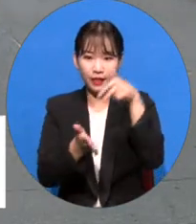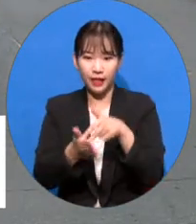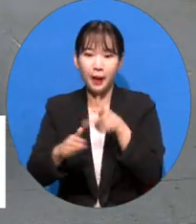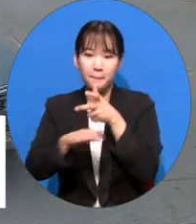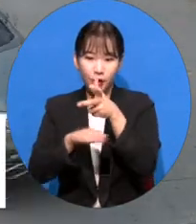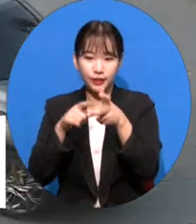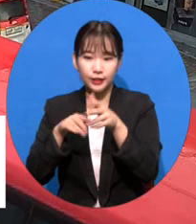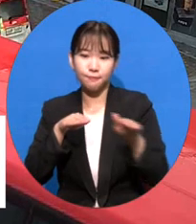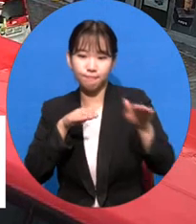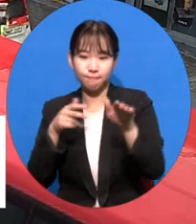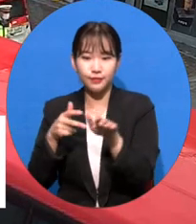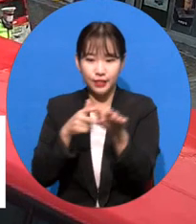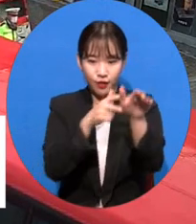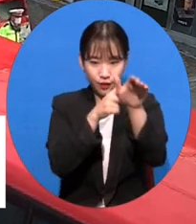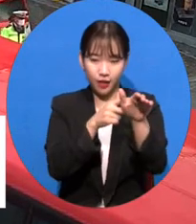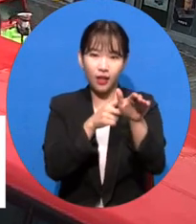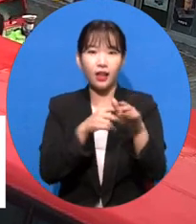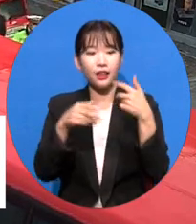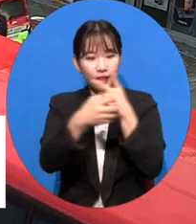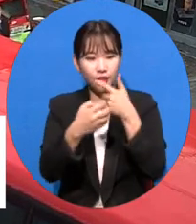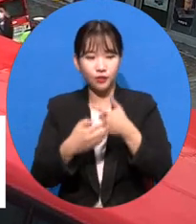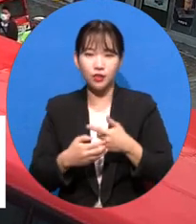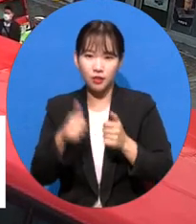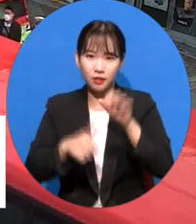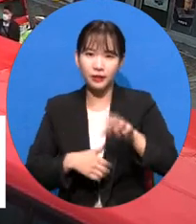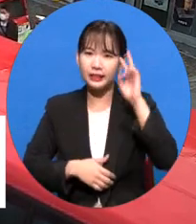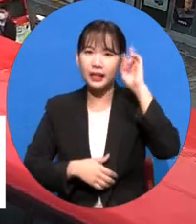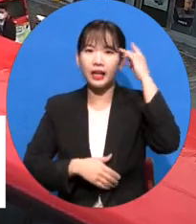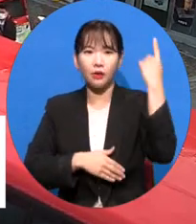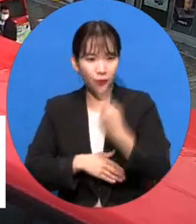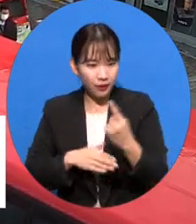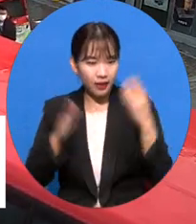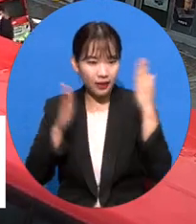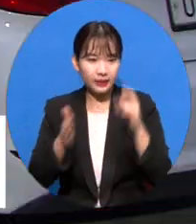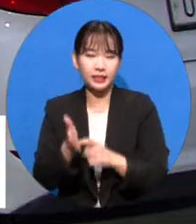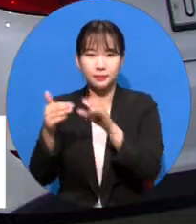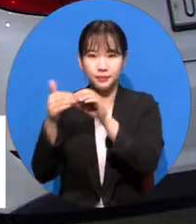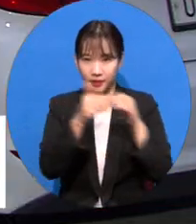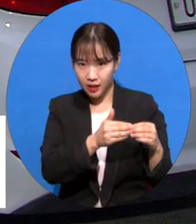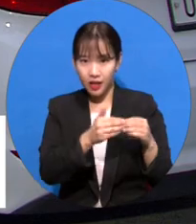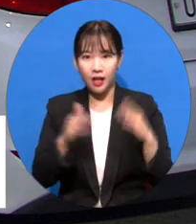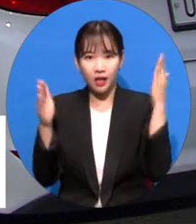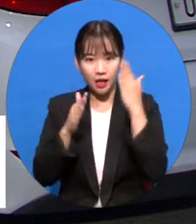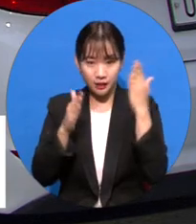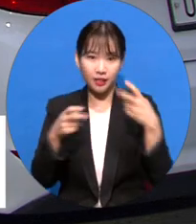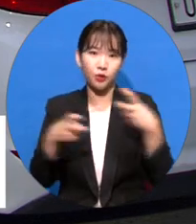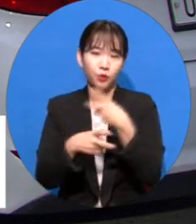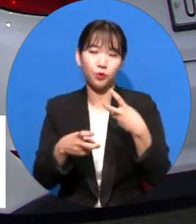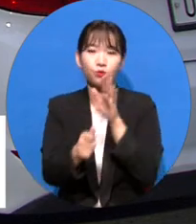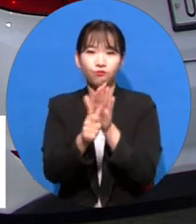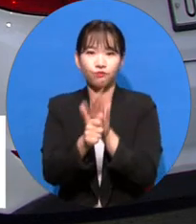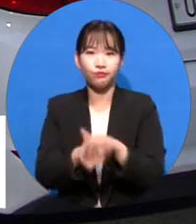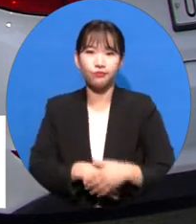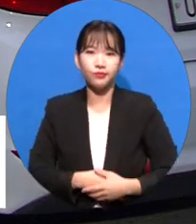수송 보스를 에스코트 하고 나주에서 시험장을 착각하는 수험 생활 긴급 이송 하는 등 수험생들에게 교통 편의를